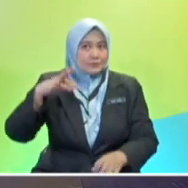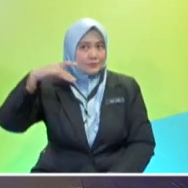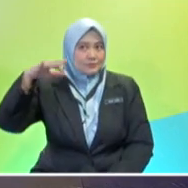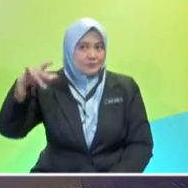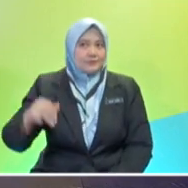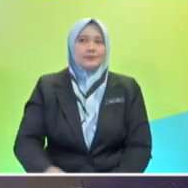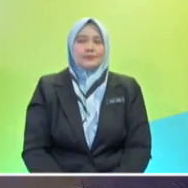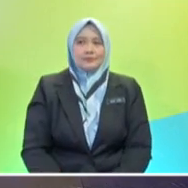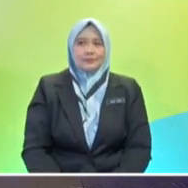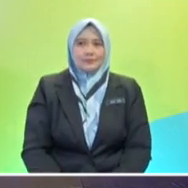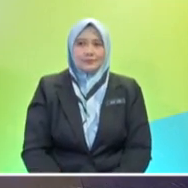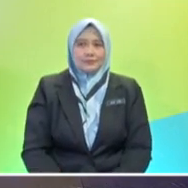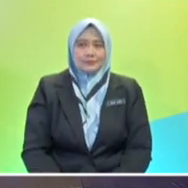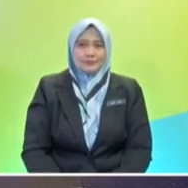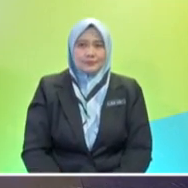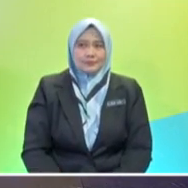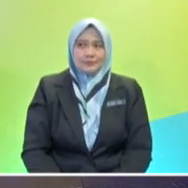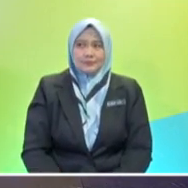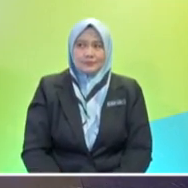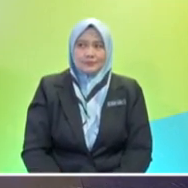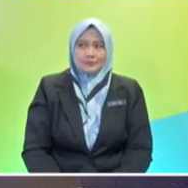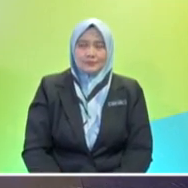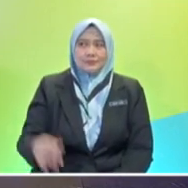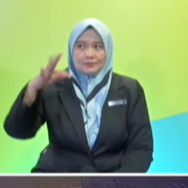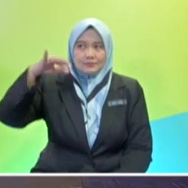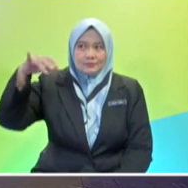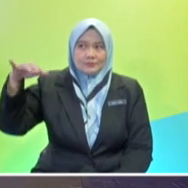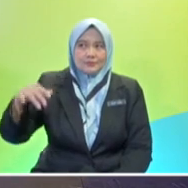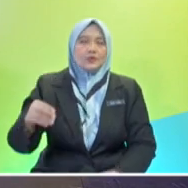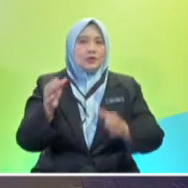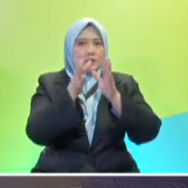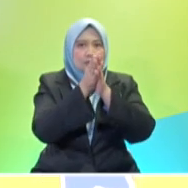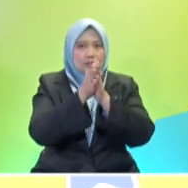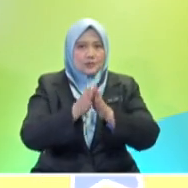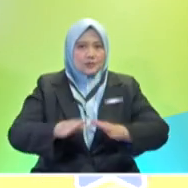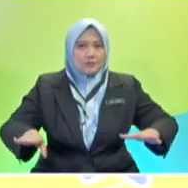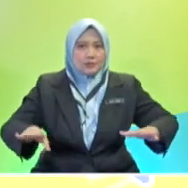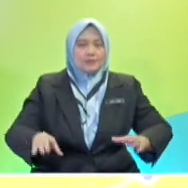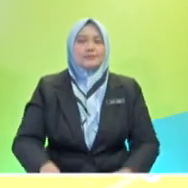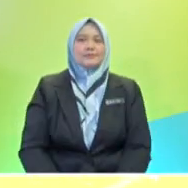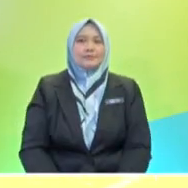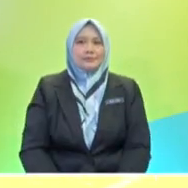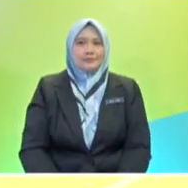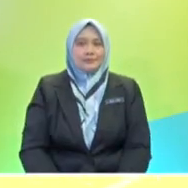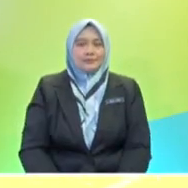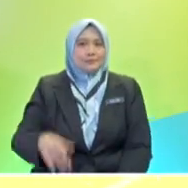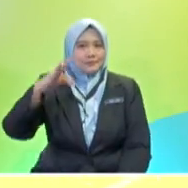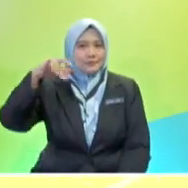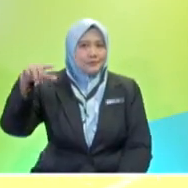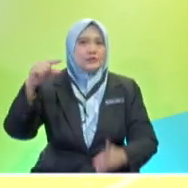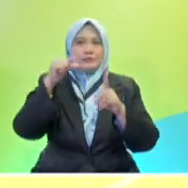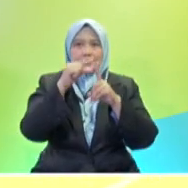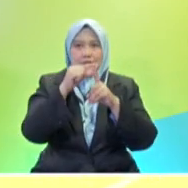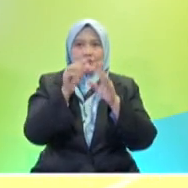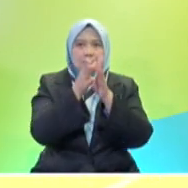Baik, murid-murid, sila eja perkataan selamat. Perkataan selamat.